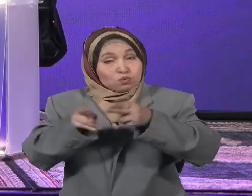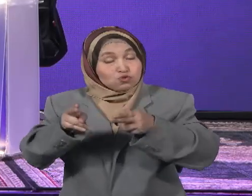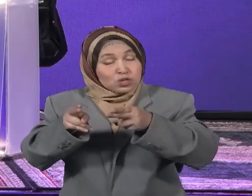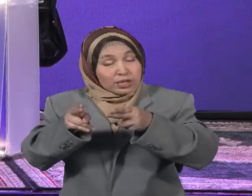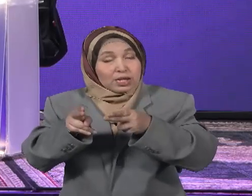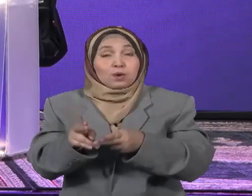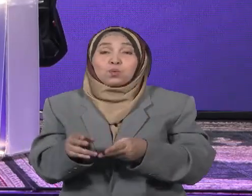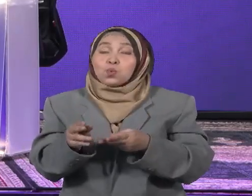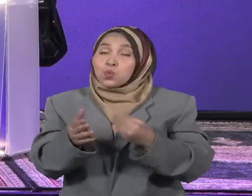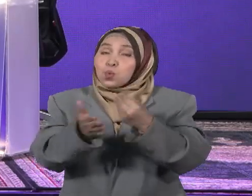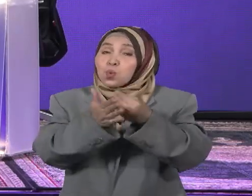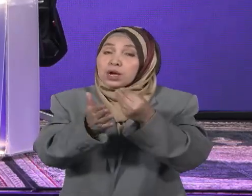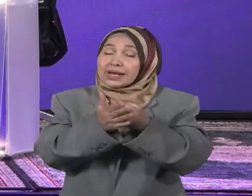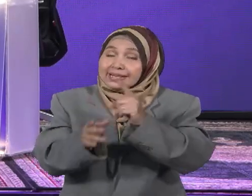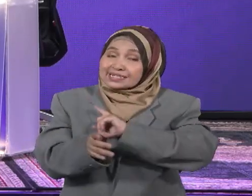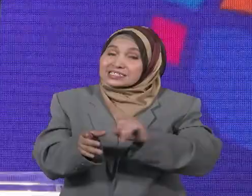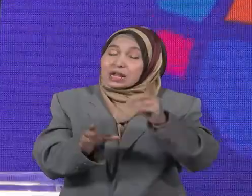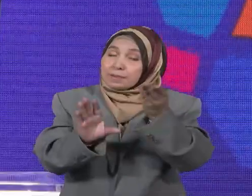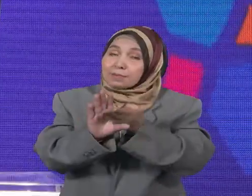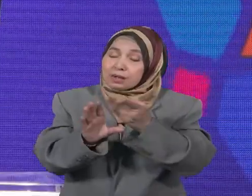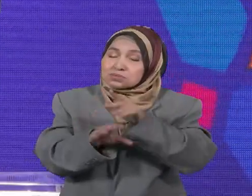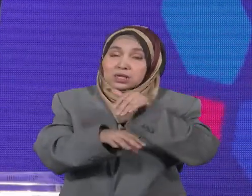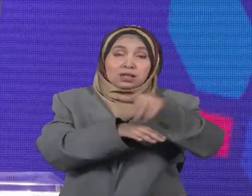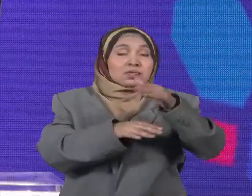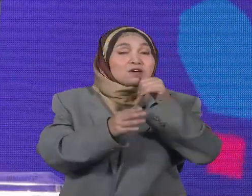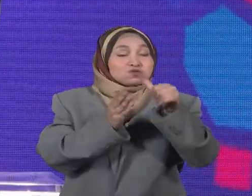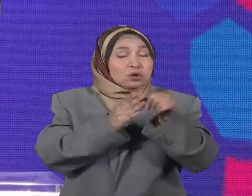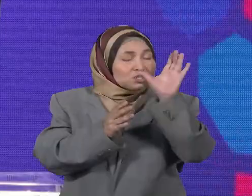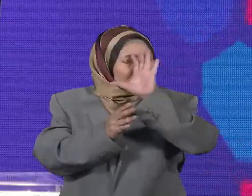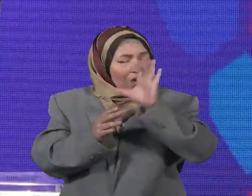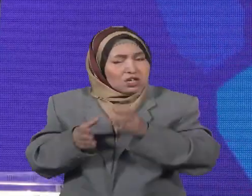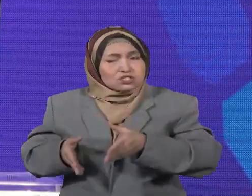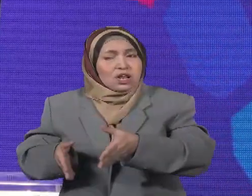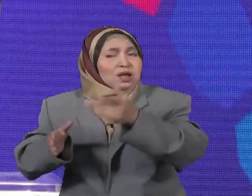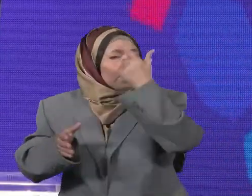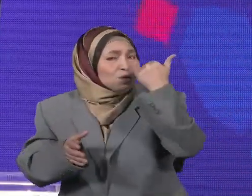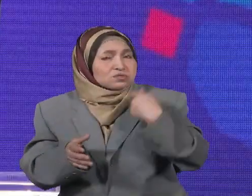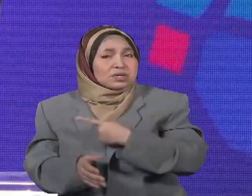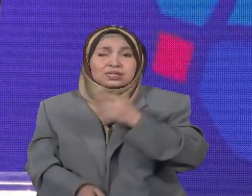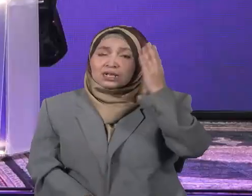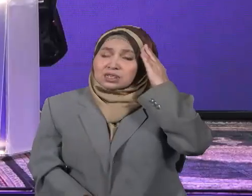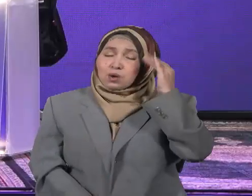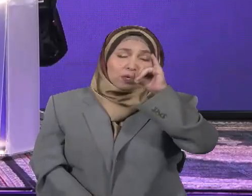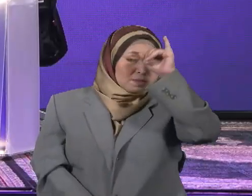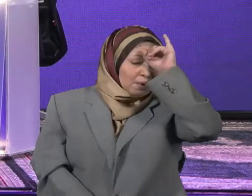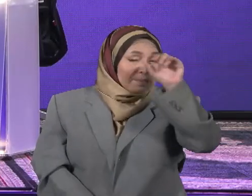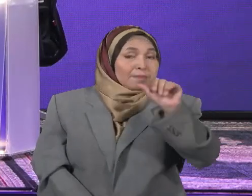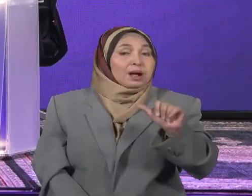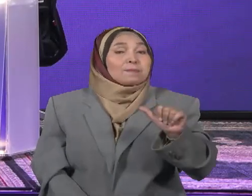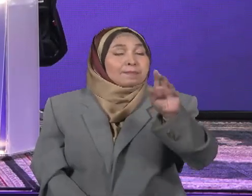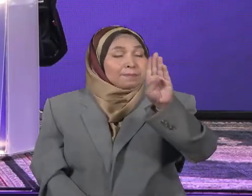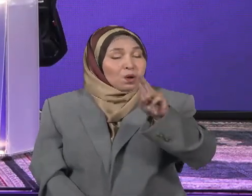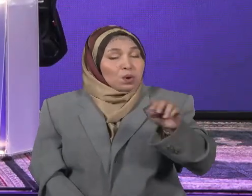muamalah Islam ini, maka mungkin kena hantar surat lah kan, ataupun cari jalan. Kerana kita tahu bahawa Imam Alusi ataupun Imam